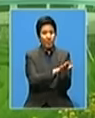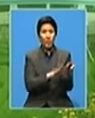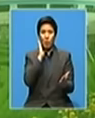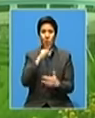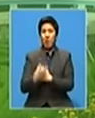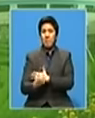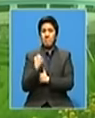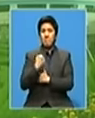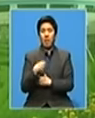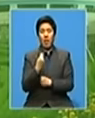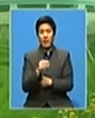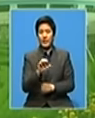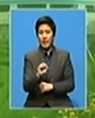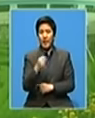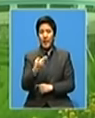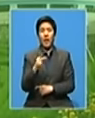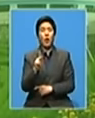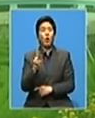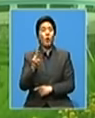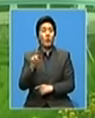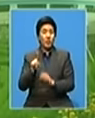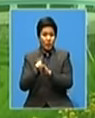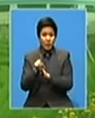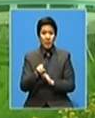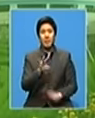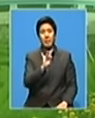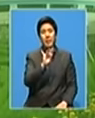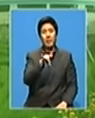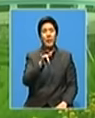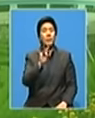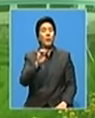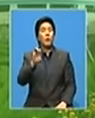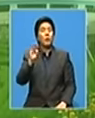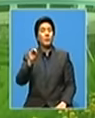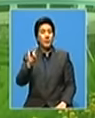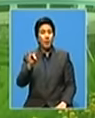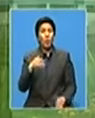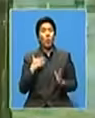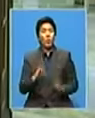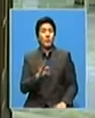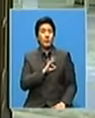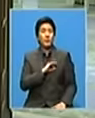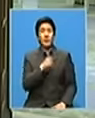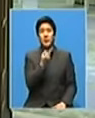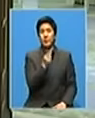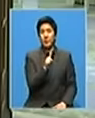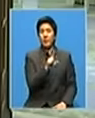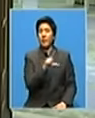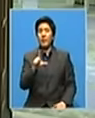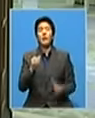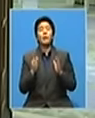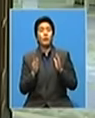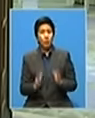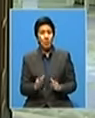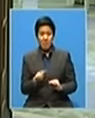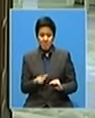แข็งให้สหกรณ์จำนวน 8,898 แห่งสมาชิกรวม 11.28 ล้านคนเพื่อเพิ่มบทบาทของสหก